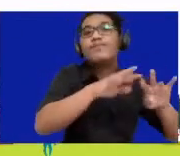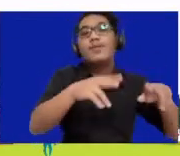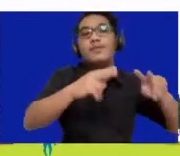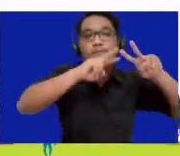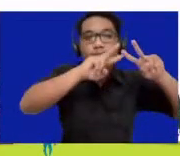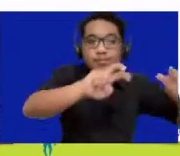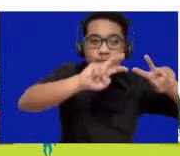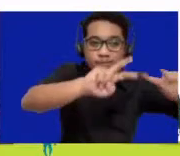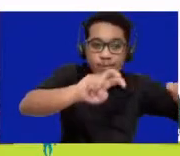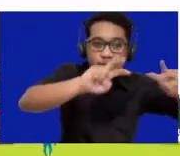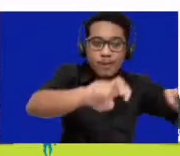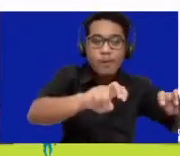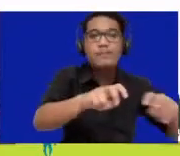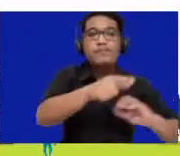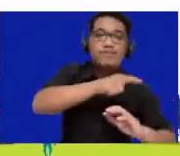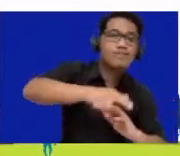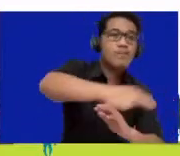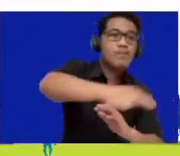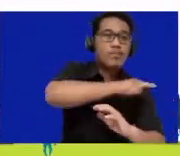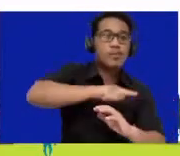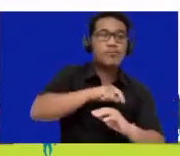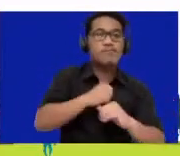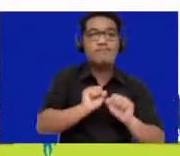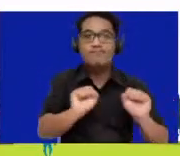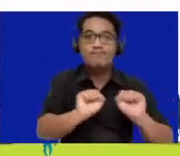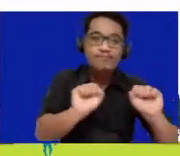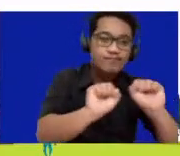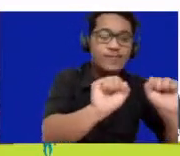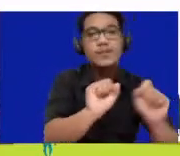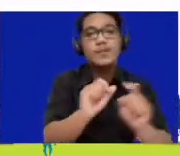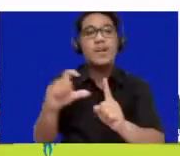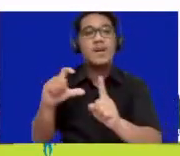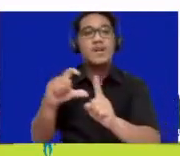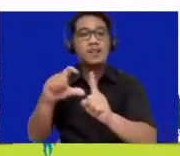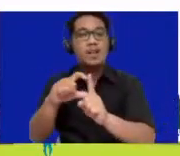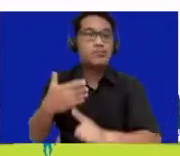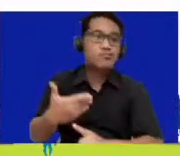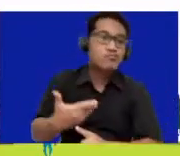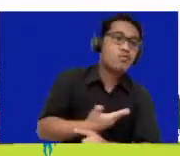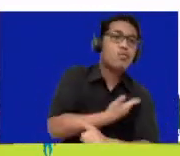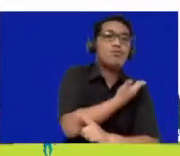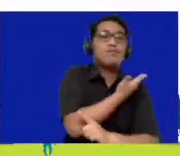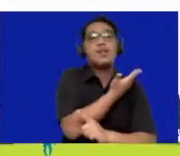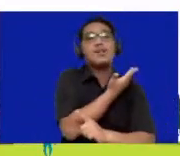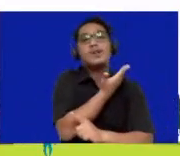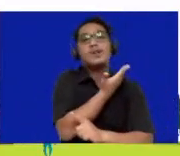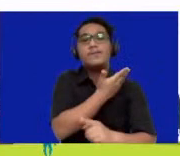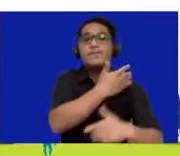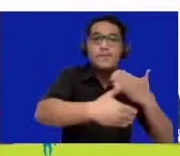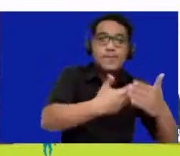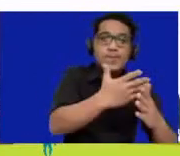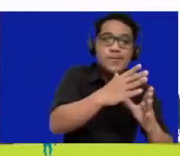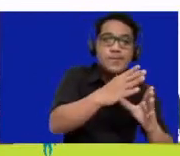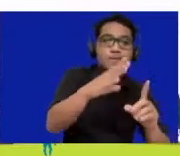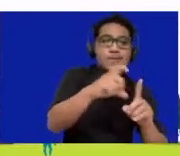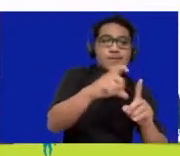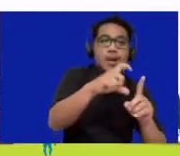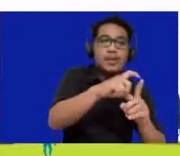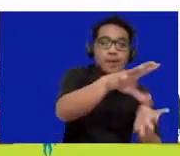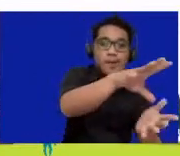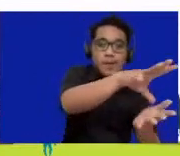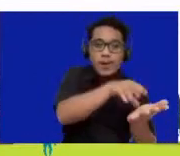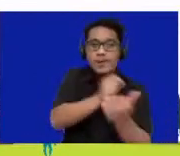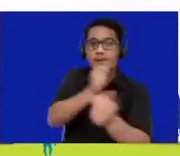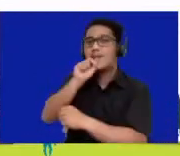lapangan. Kami bergerak cepat mendata korban bencana serta melaporkannya kepada Kementerian Sosial serta